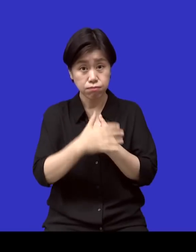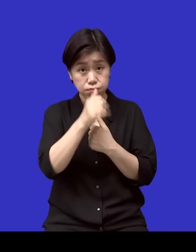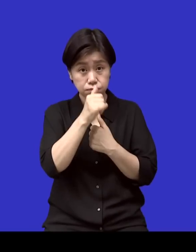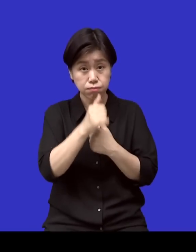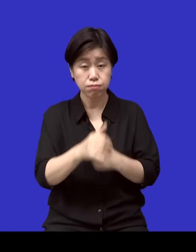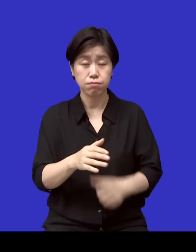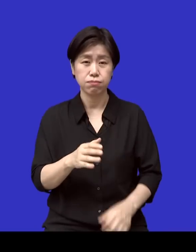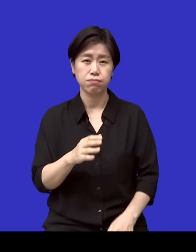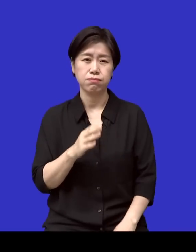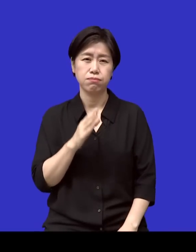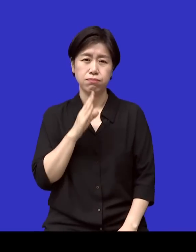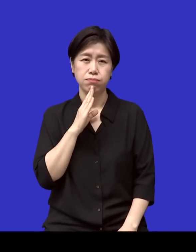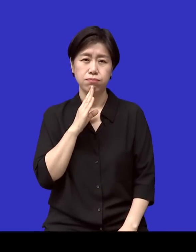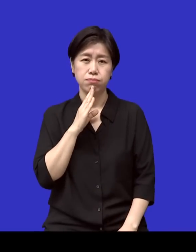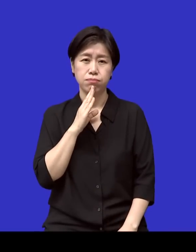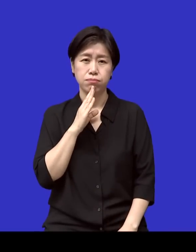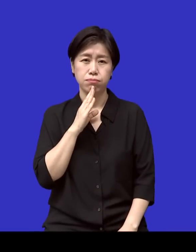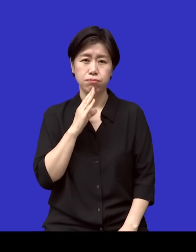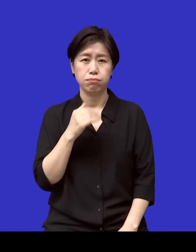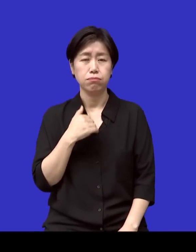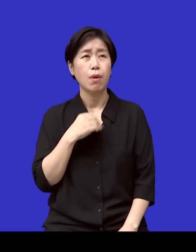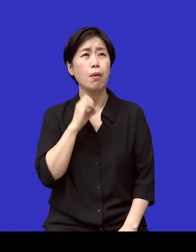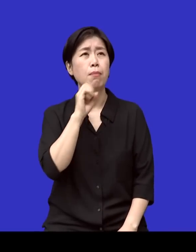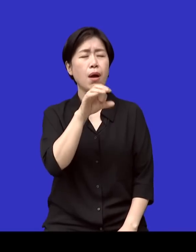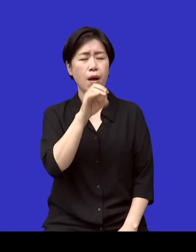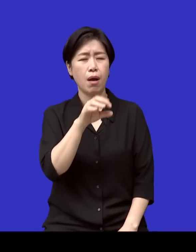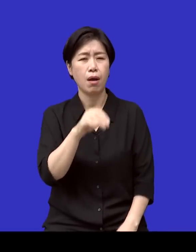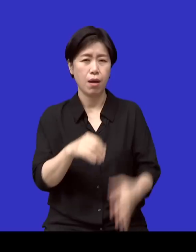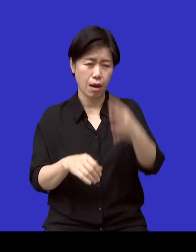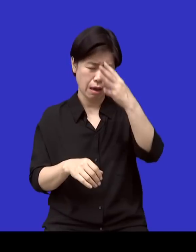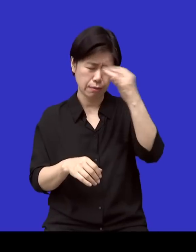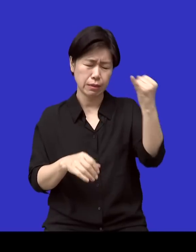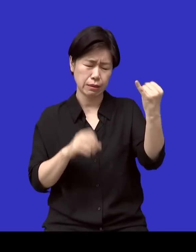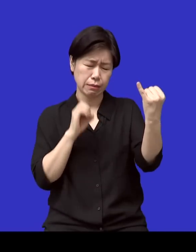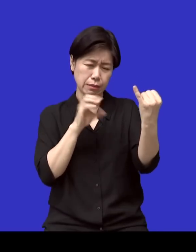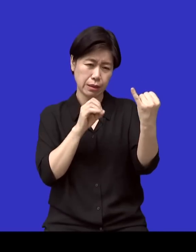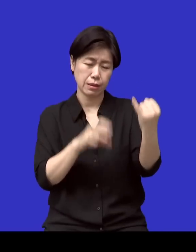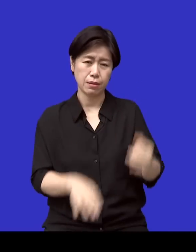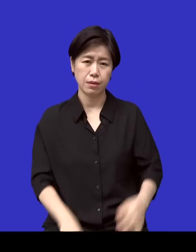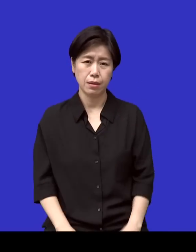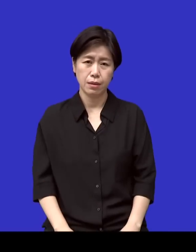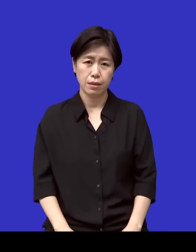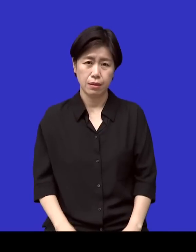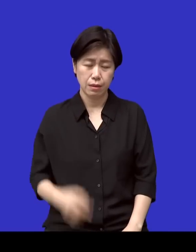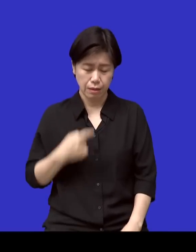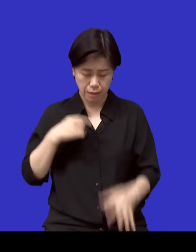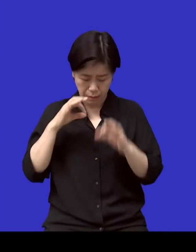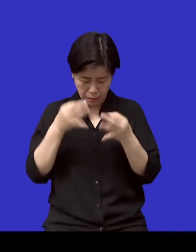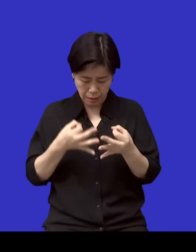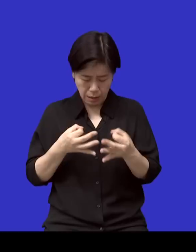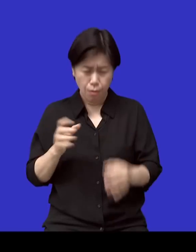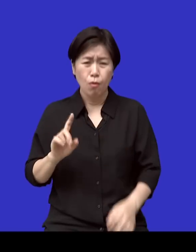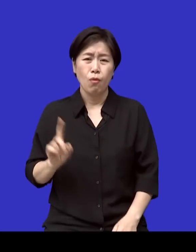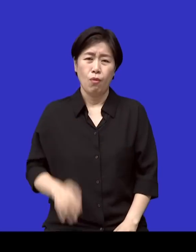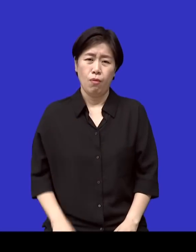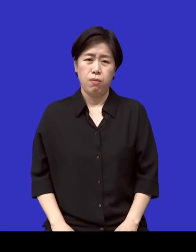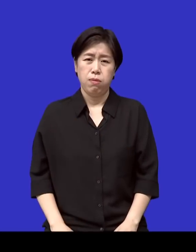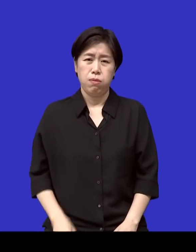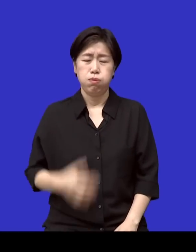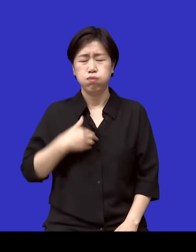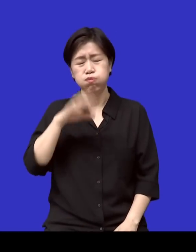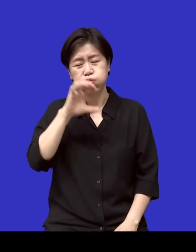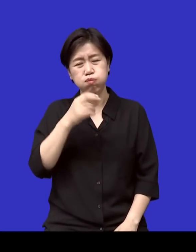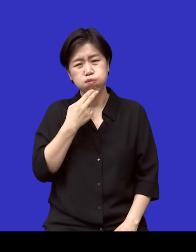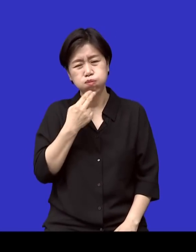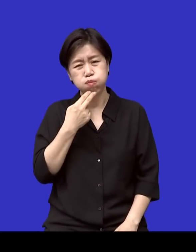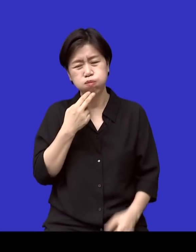제가 막 이게 뭐야, 운동선수가. 그러니까 저 스스로에 대해서 굉장히 많이 실망을 했던 것 같아요. 나 할머니가 옆에서